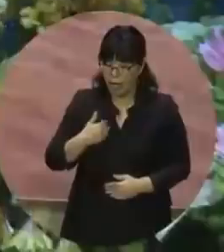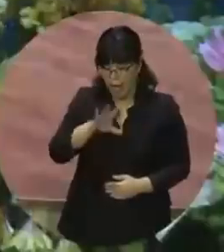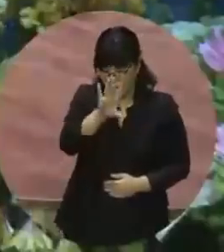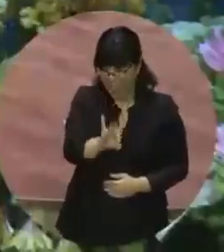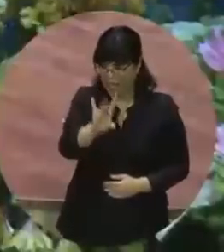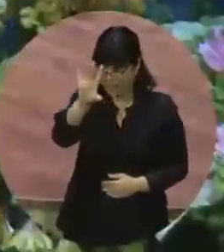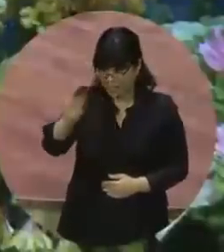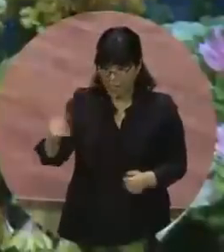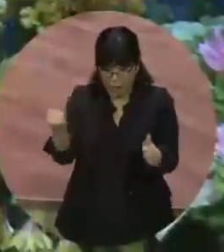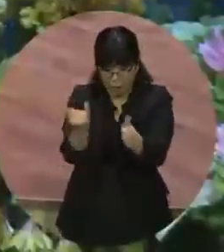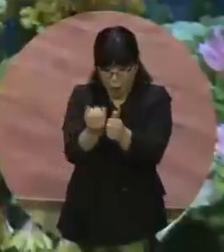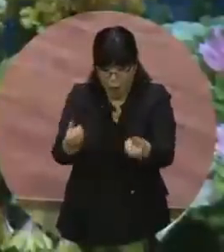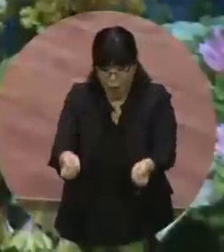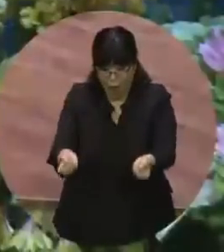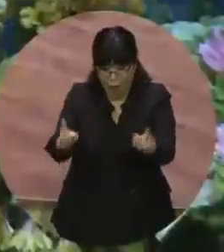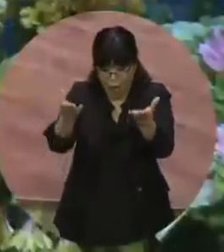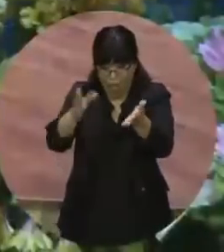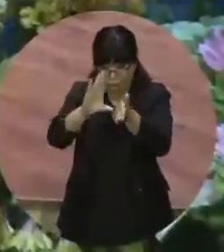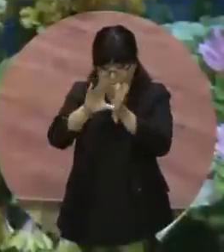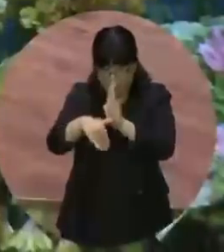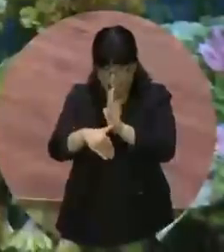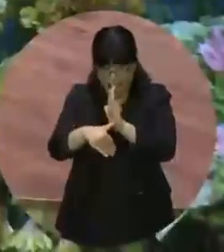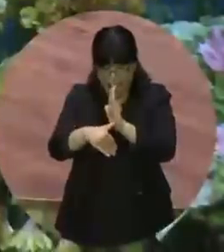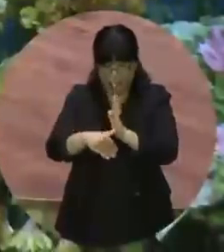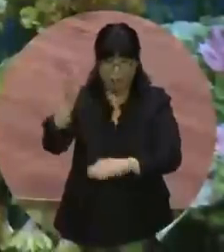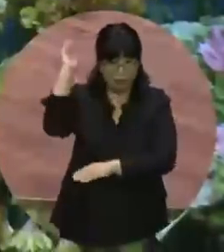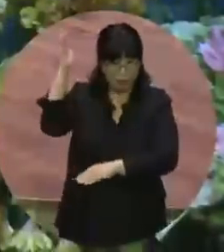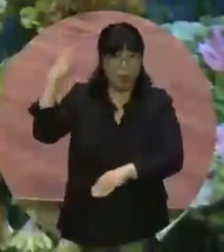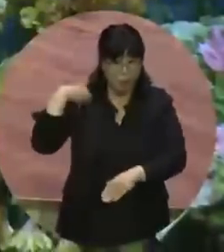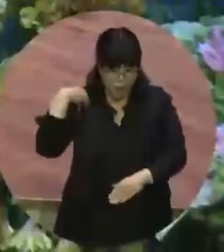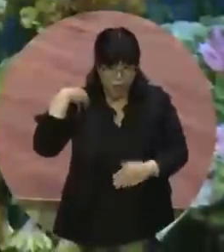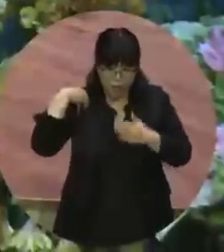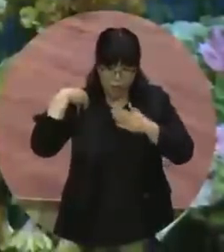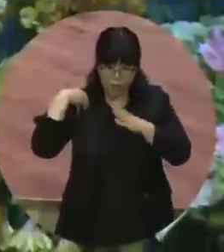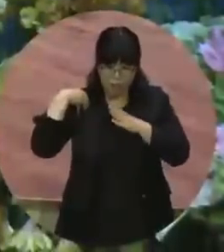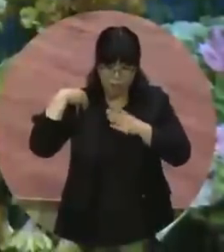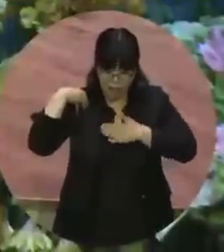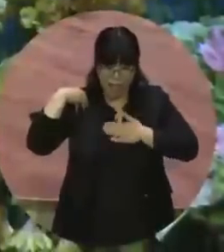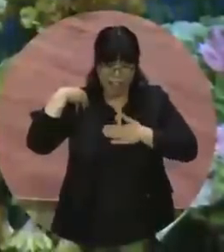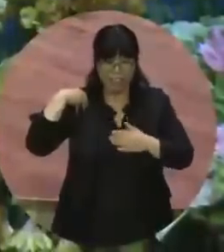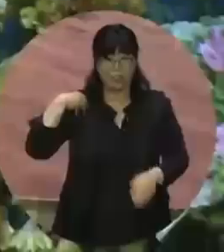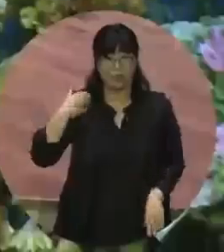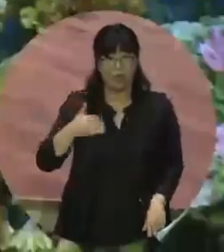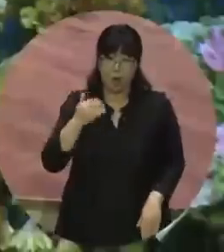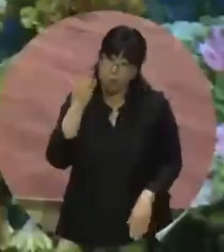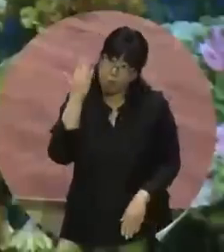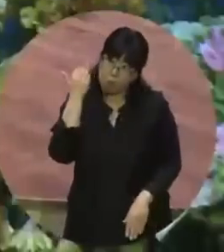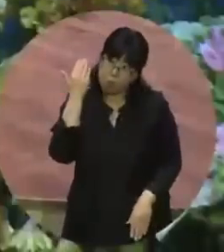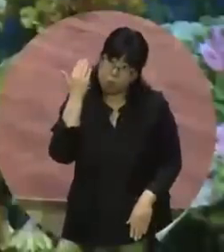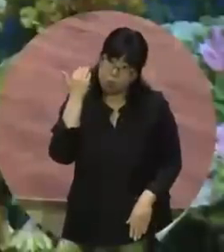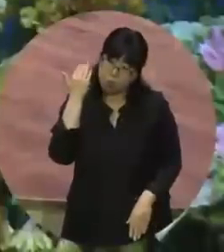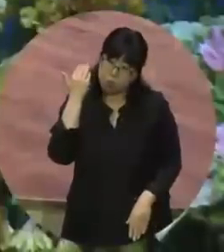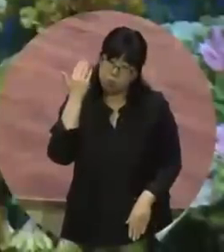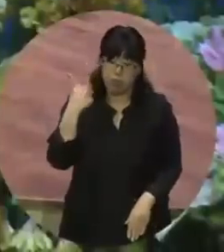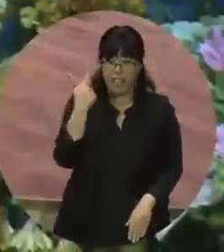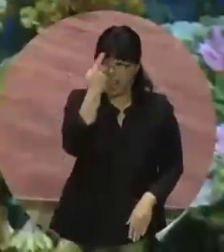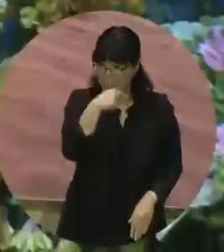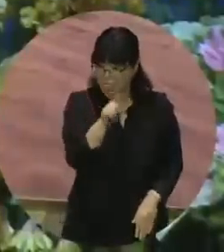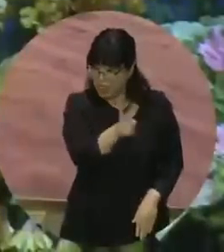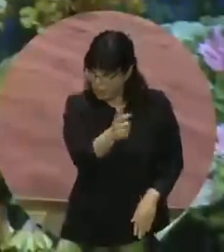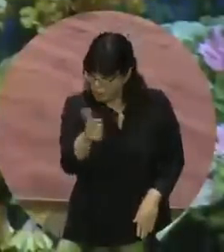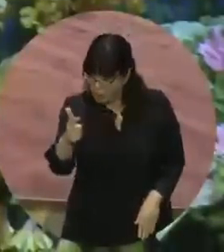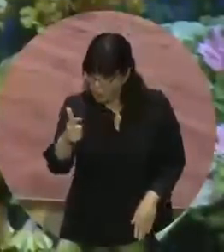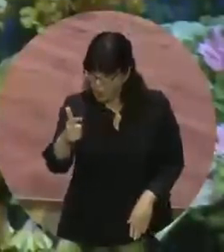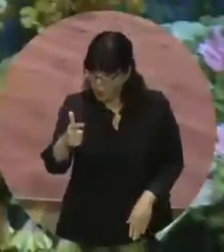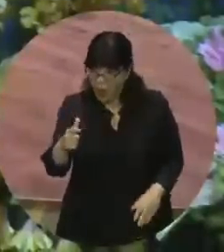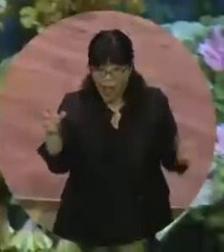합동 결혼식 했습니다. 러시아, 이 페루, 중국 합동 결혼식을 하면서 똑같이 했어요. 복음이 이끄는 가정.